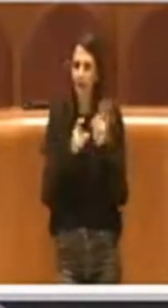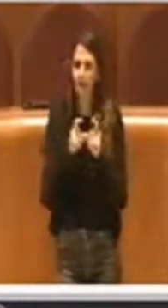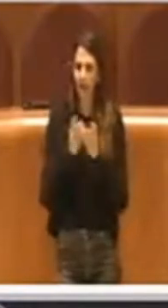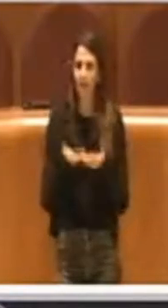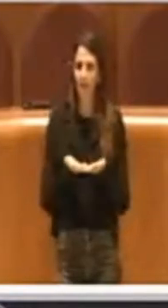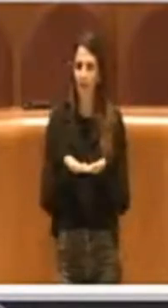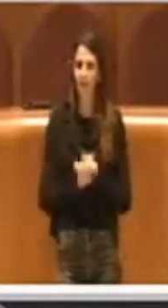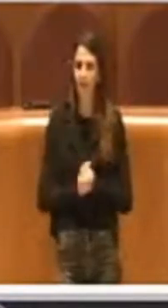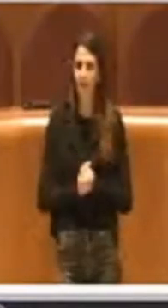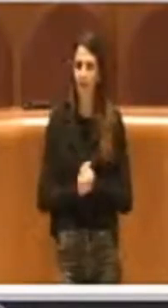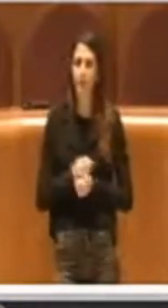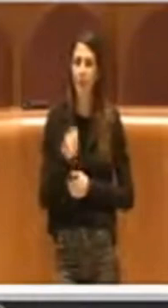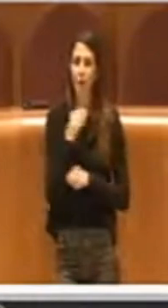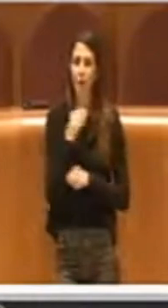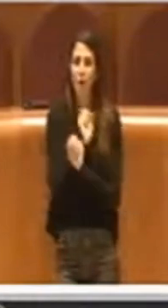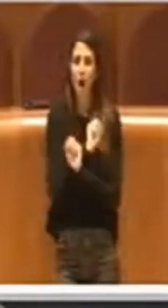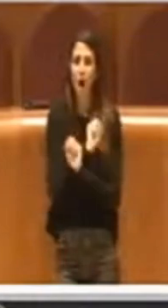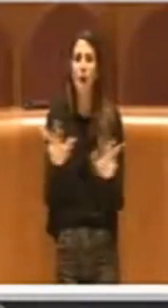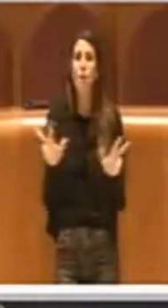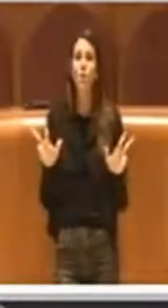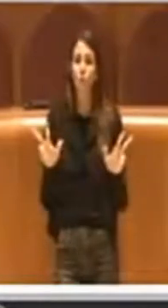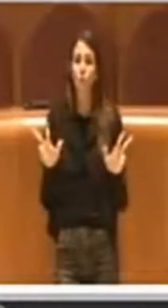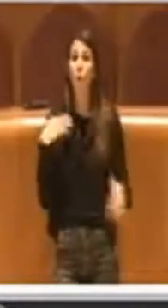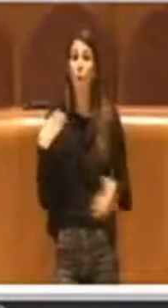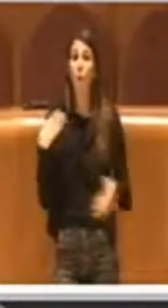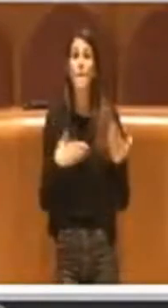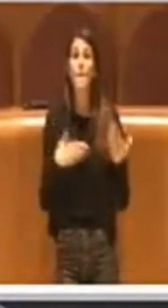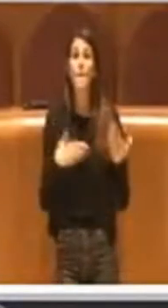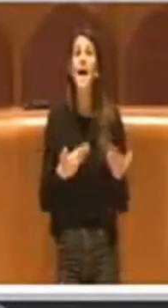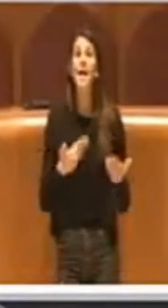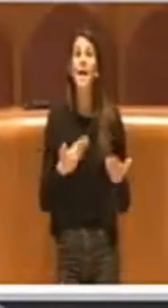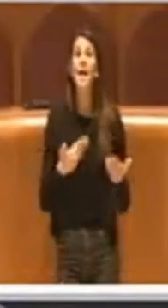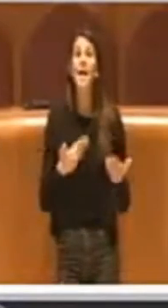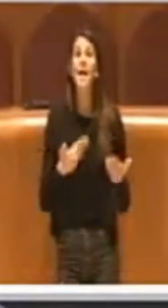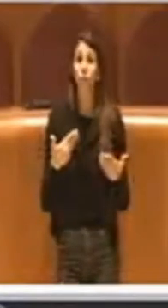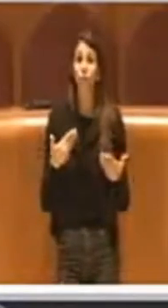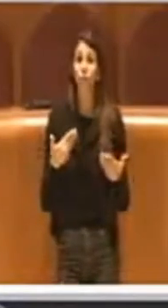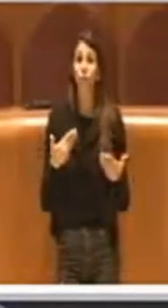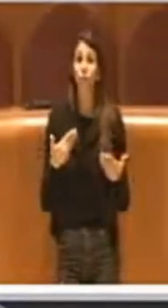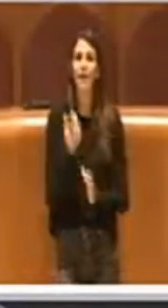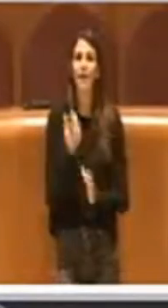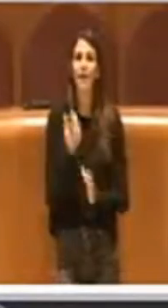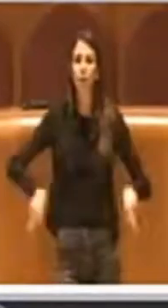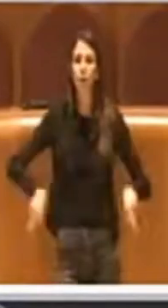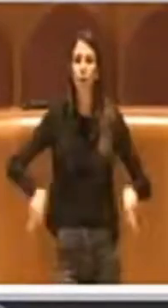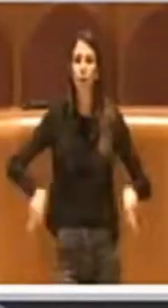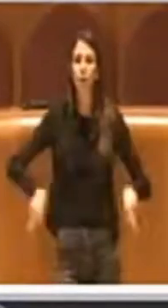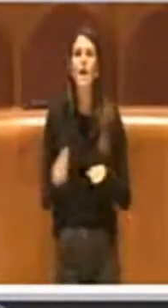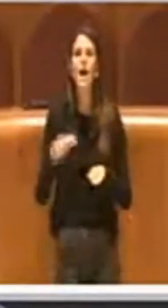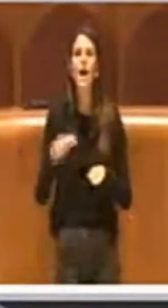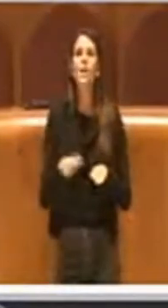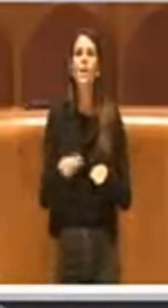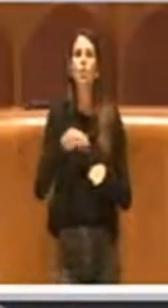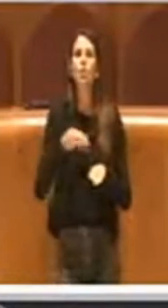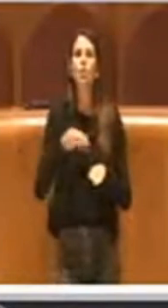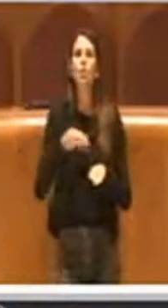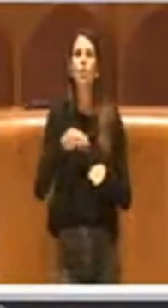e quindi vi annuncio anche che presto sarà fatta una commissione per aggiornamenti sul lavoro che si